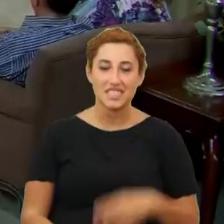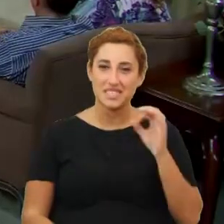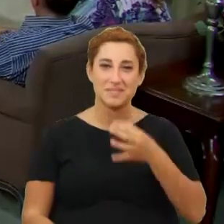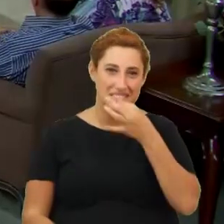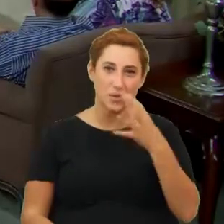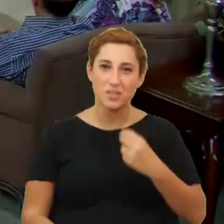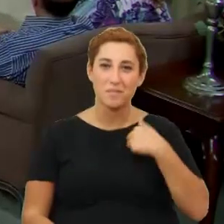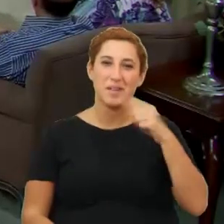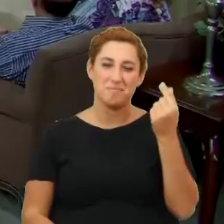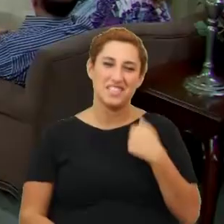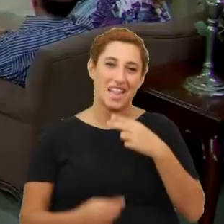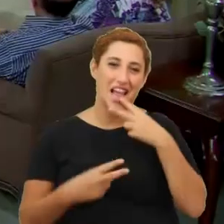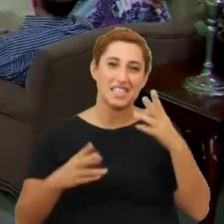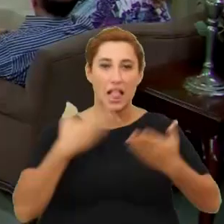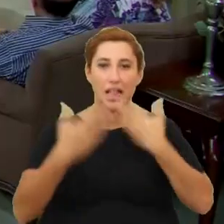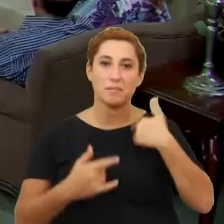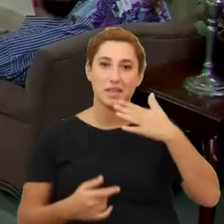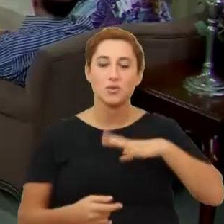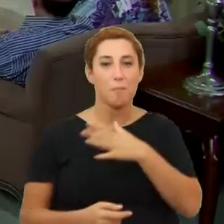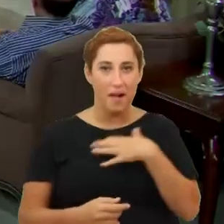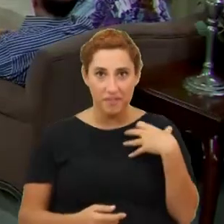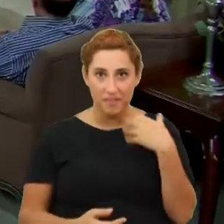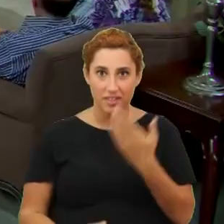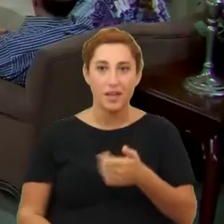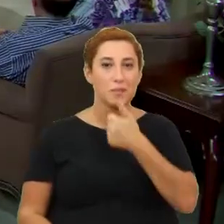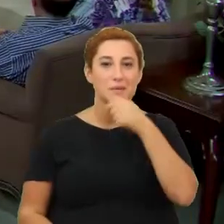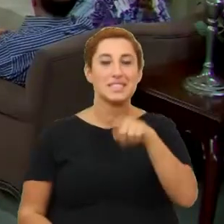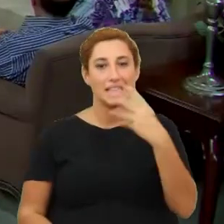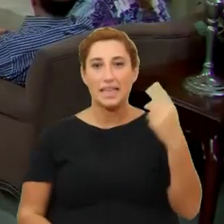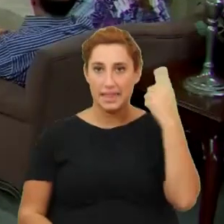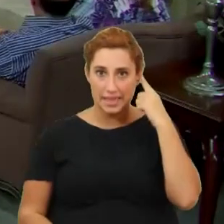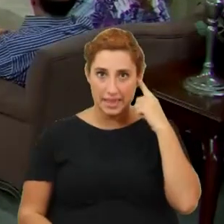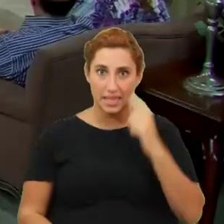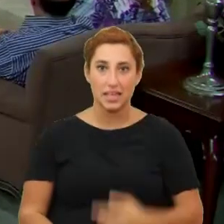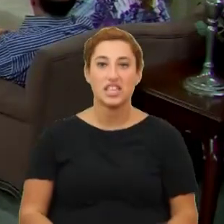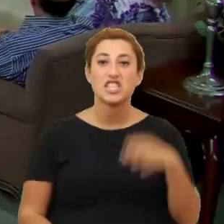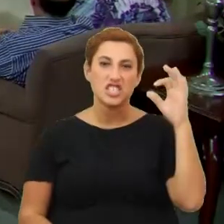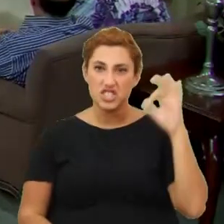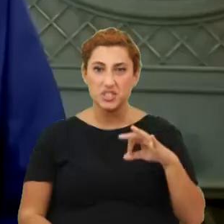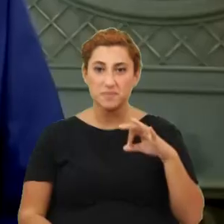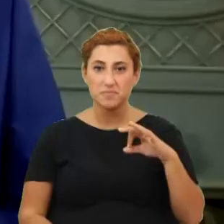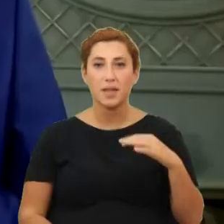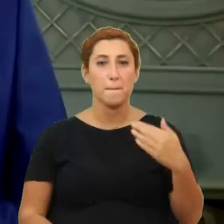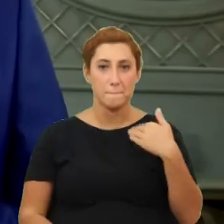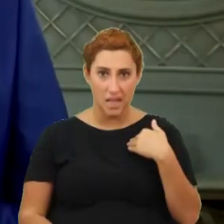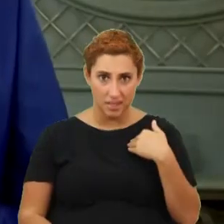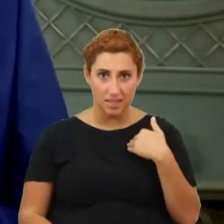Şimdi müsaadenizle ben de bir takım bir şeyler anlatmak istiyorum. Anne, baba siz de iyi dinleyin. Şimdi